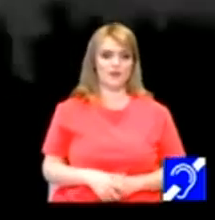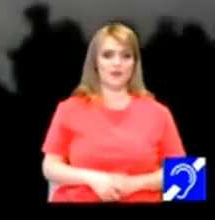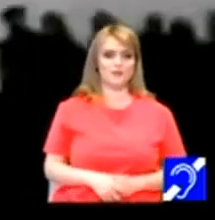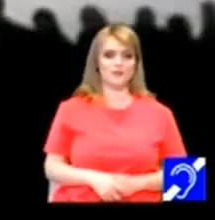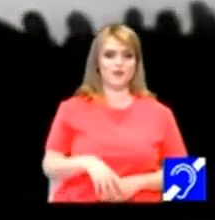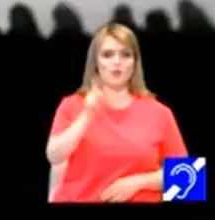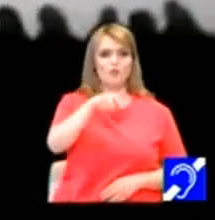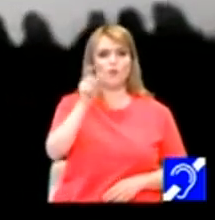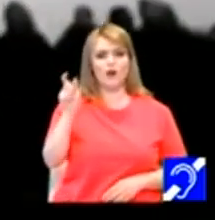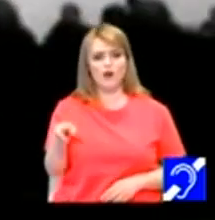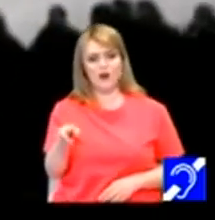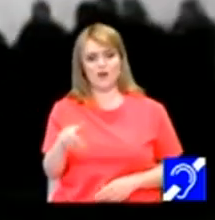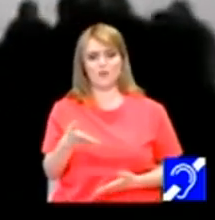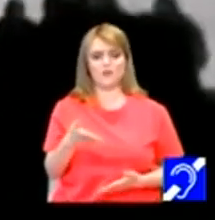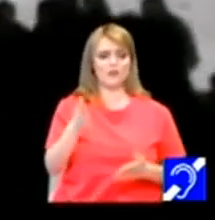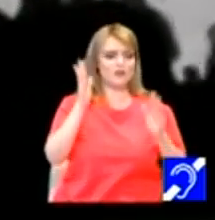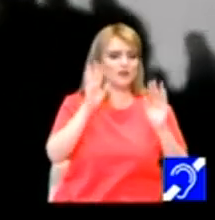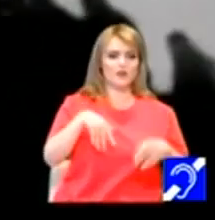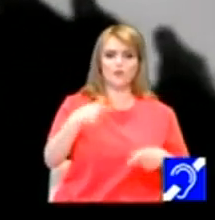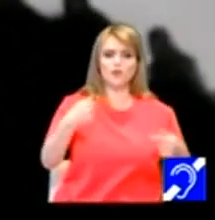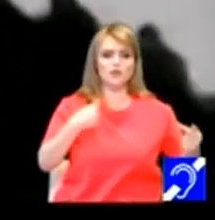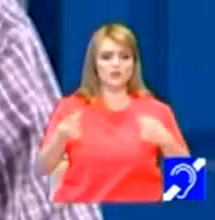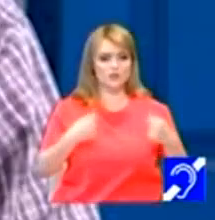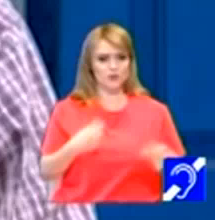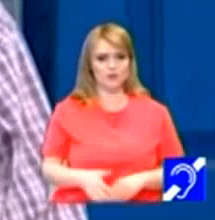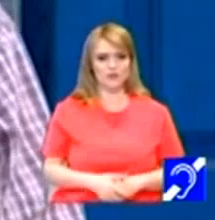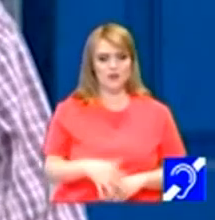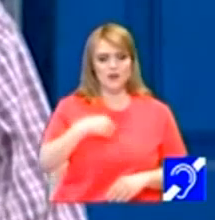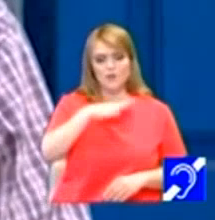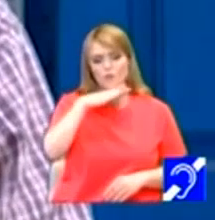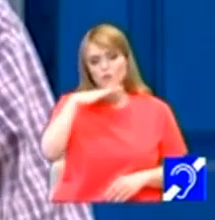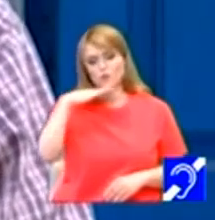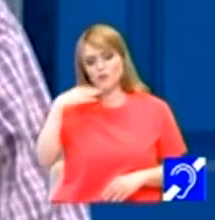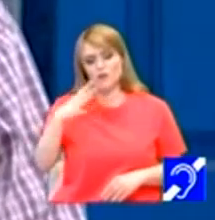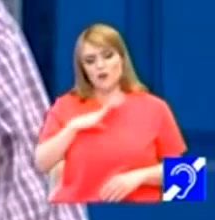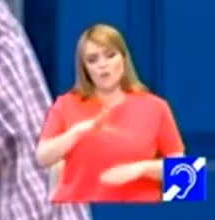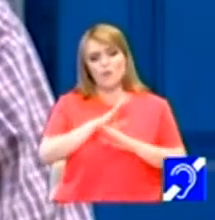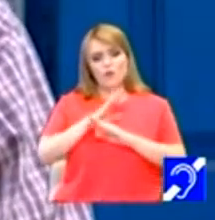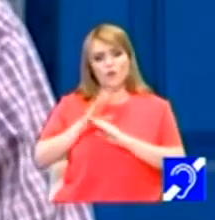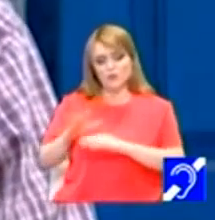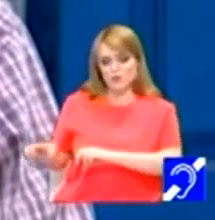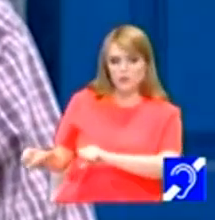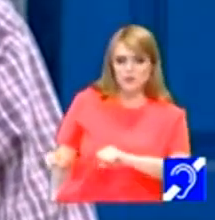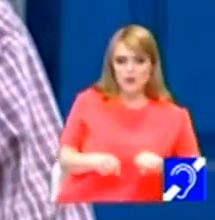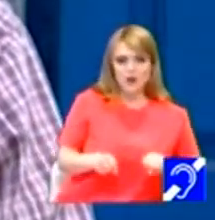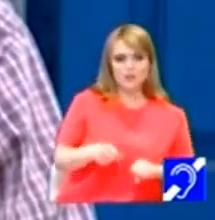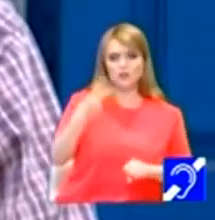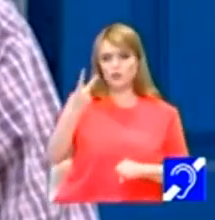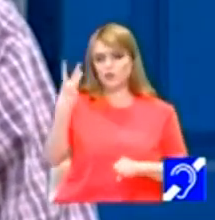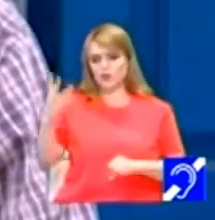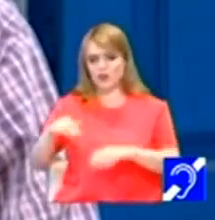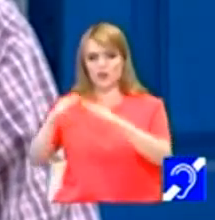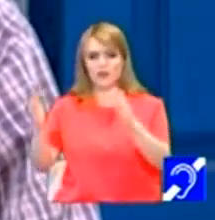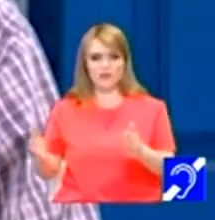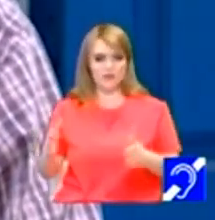oamenii umflați pe drum. Când veneam din Baltă, dușeau morții pe sane, câte doi, trei, în țântirem și îi